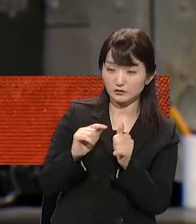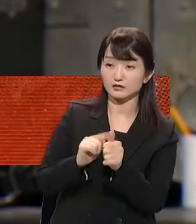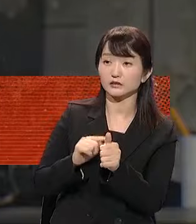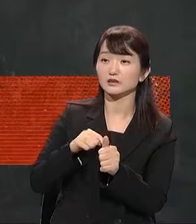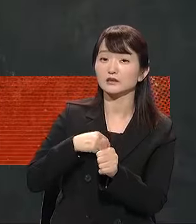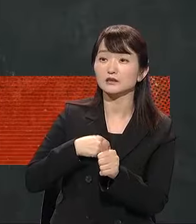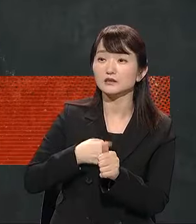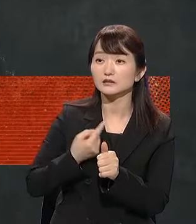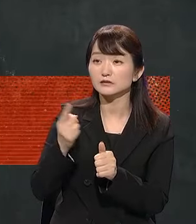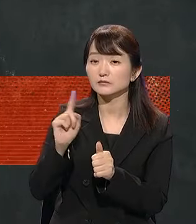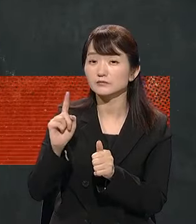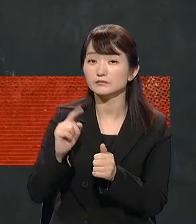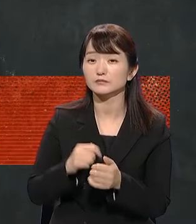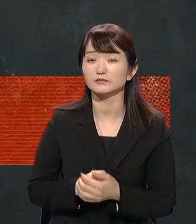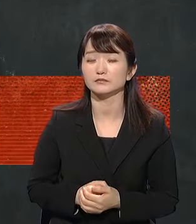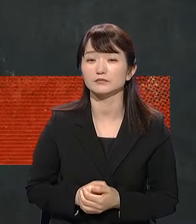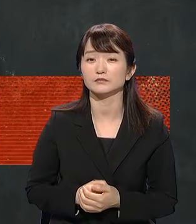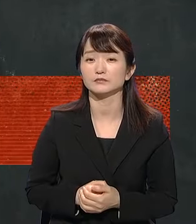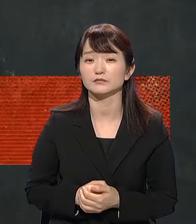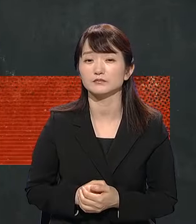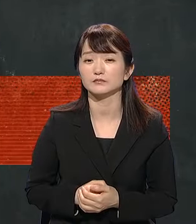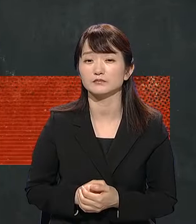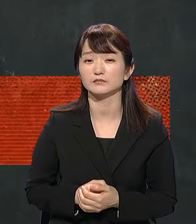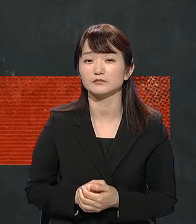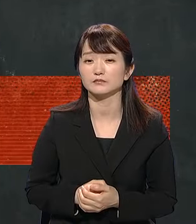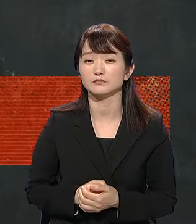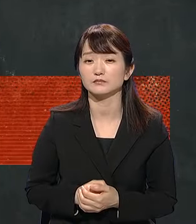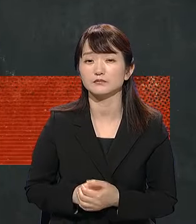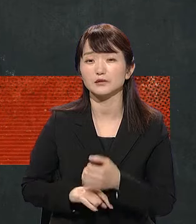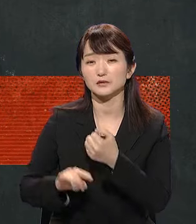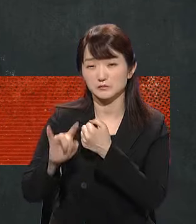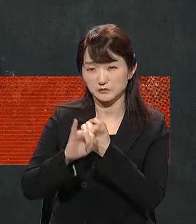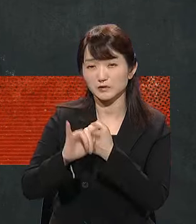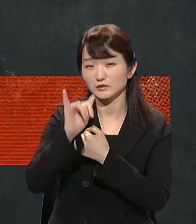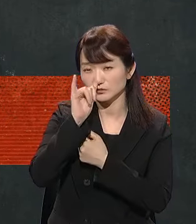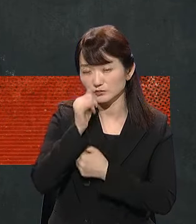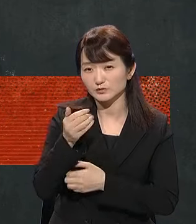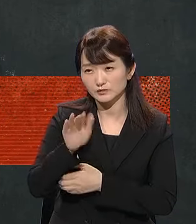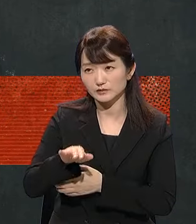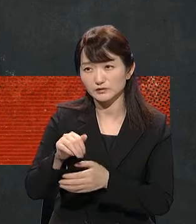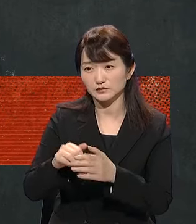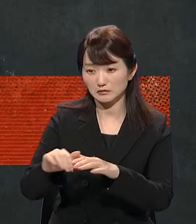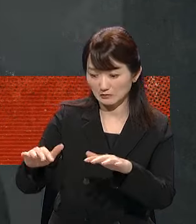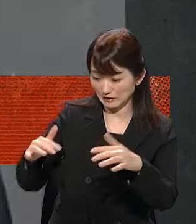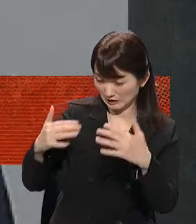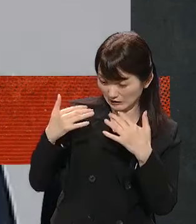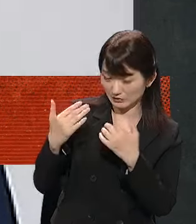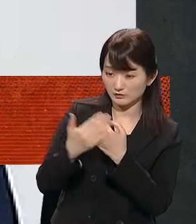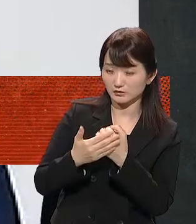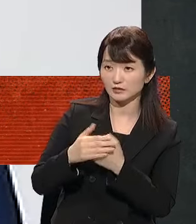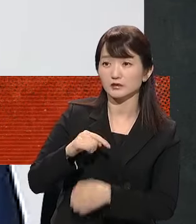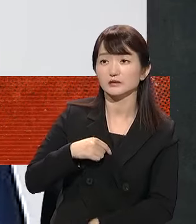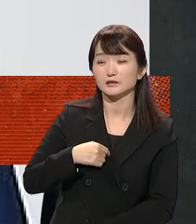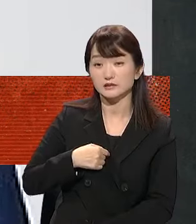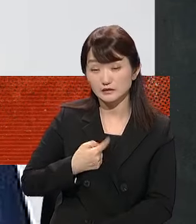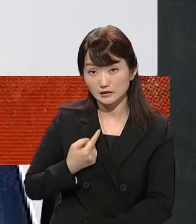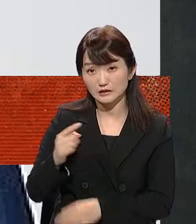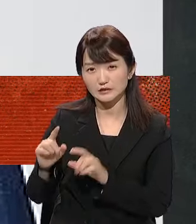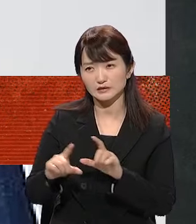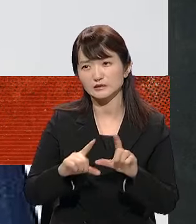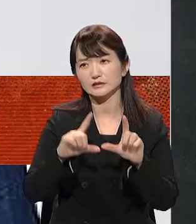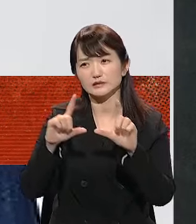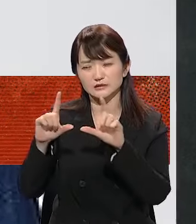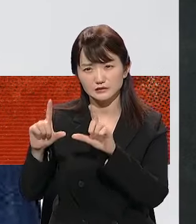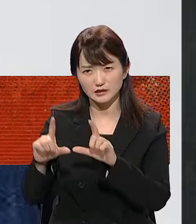자기로서는 뭐라고 또 할지가 명할 여지가 있긴 하겠지만 그만큼 또 그 주목 덕 덕분에 또 본인이 상황서 누리는 이익이라